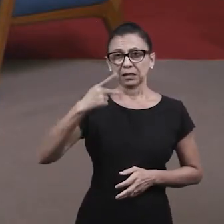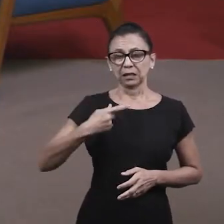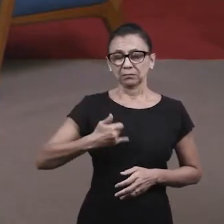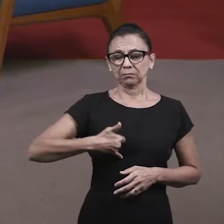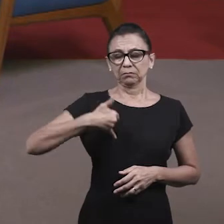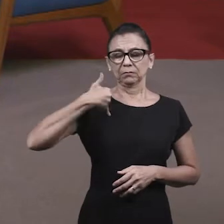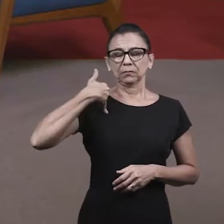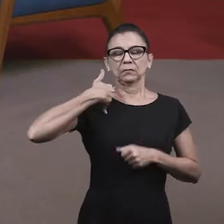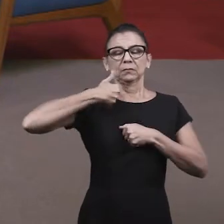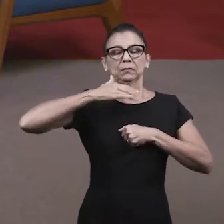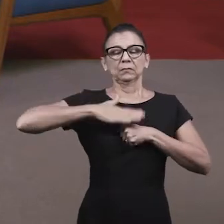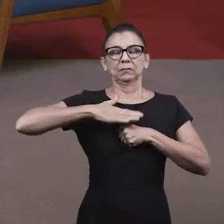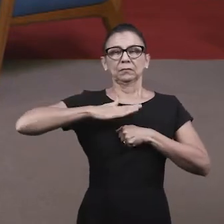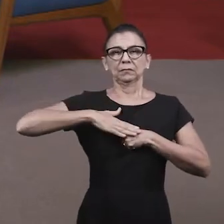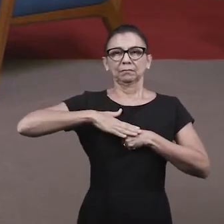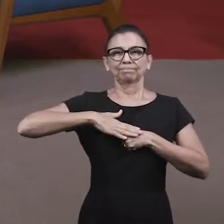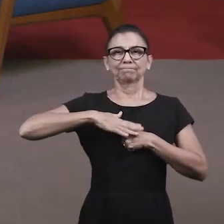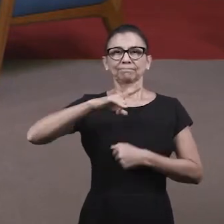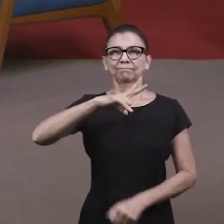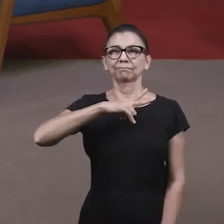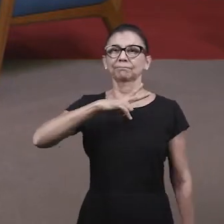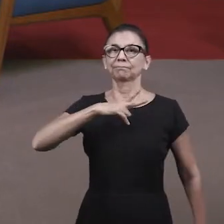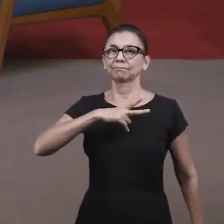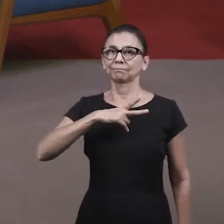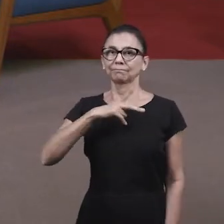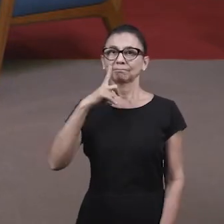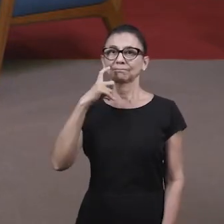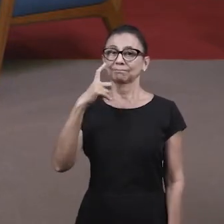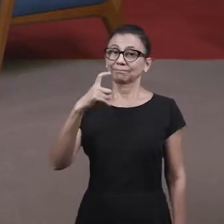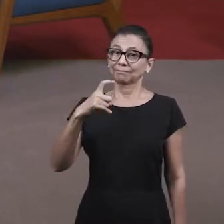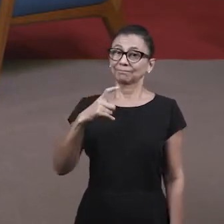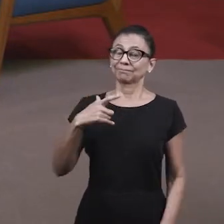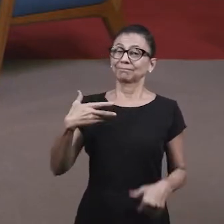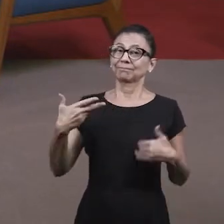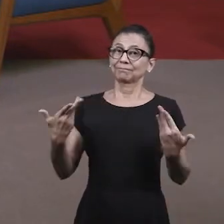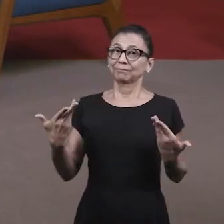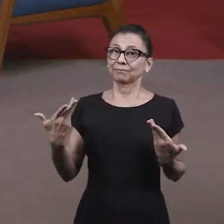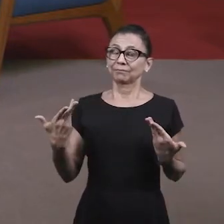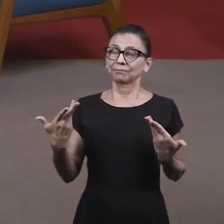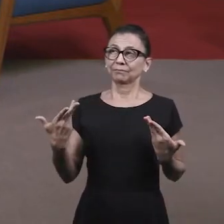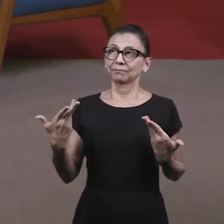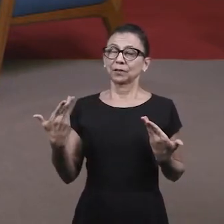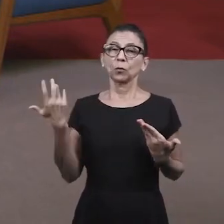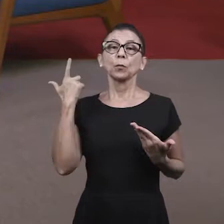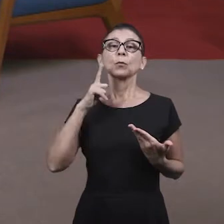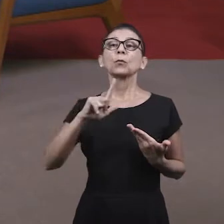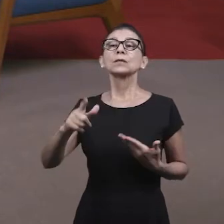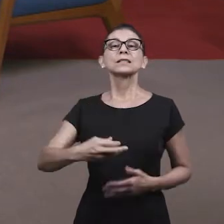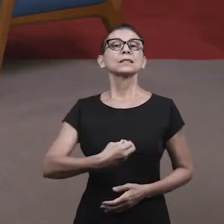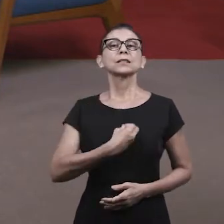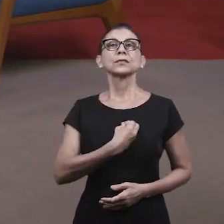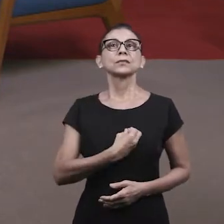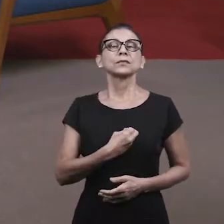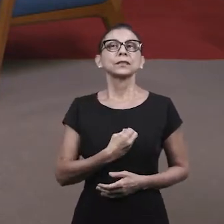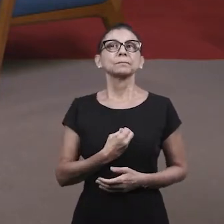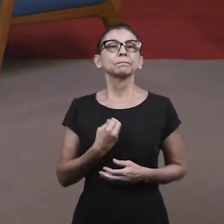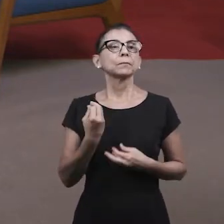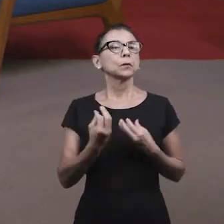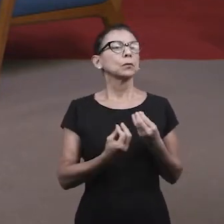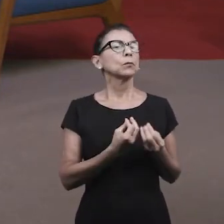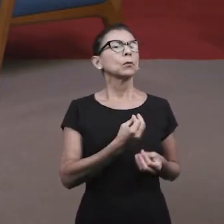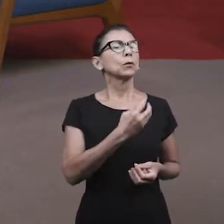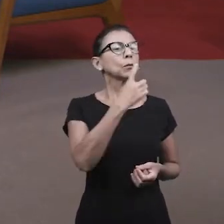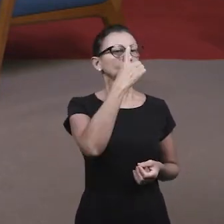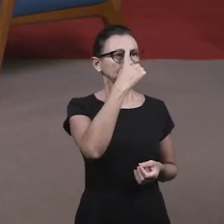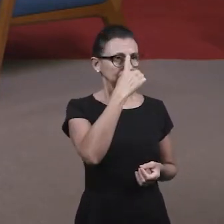se refroidir. Donc tout cela se trouve dans un scénario prophétique. L'homme serait chaque fois plus aimant de soi-même,